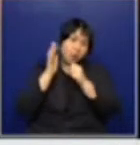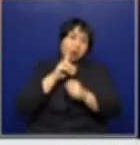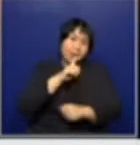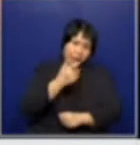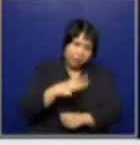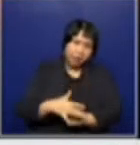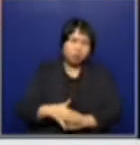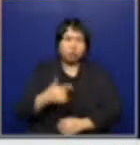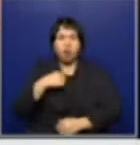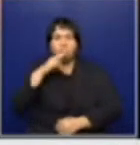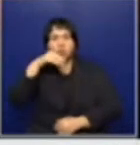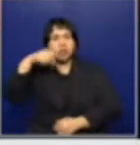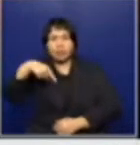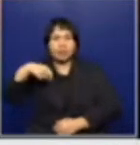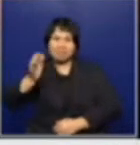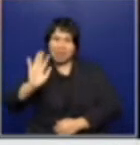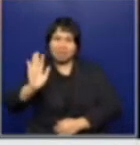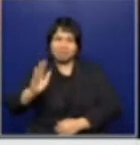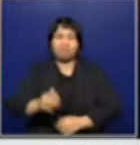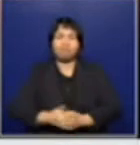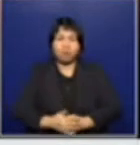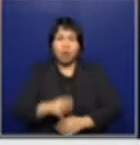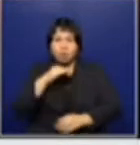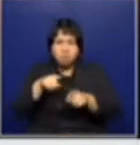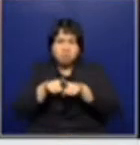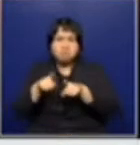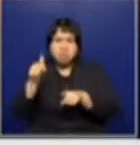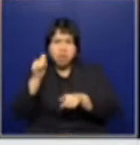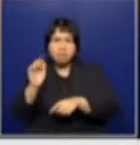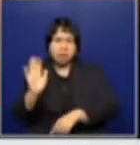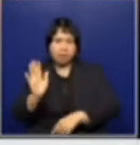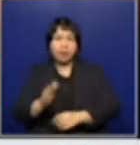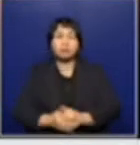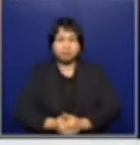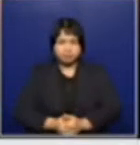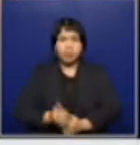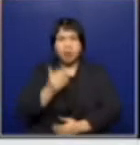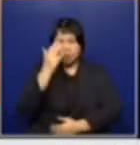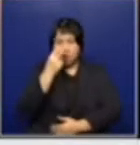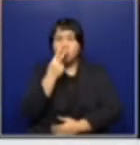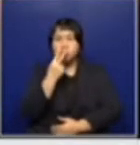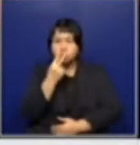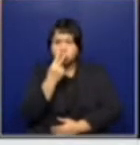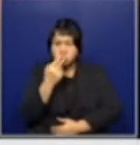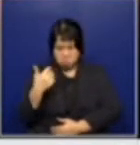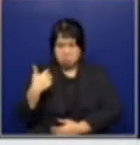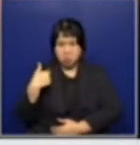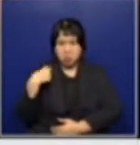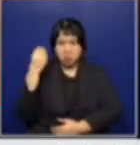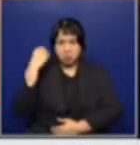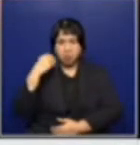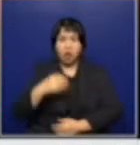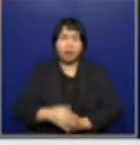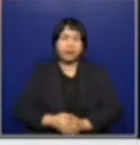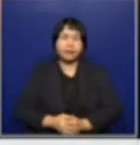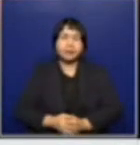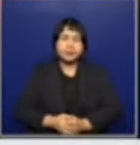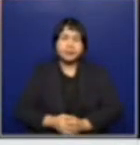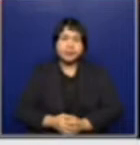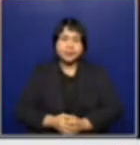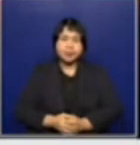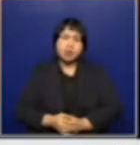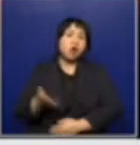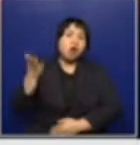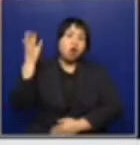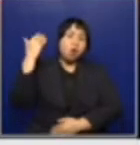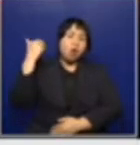ผมไม่ซ้ำประเด็นครับผมไม่ซ้ำประเด็นเพราะว่าผมเองติดตามเรื่องนี้มาตลอดตั้งแต่มีการนำ